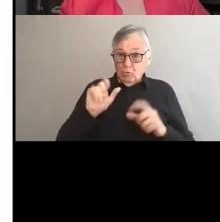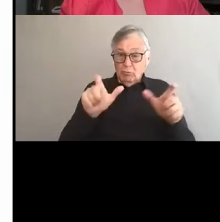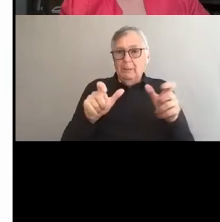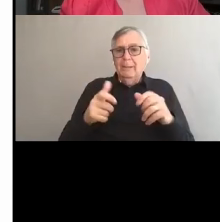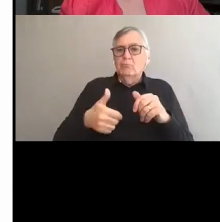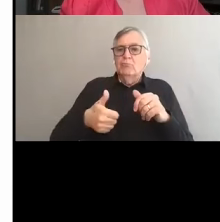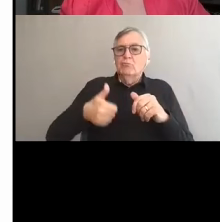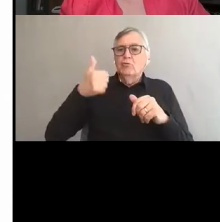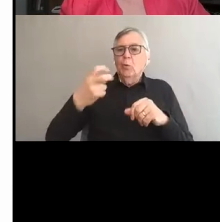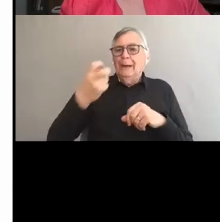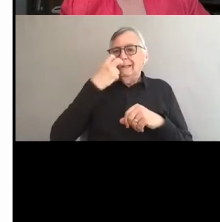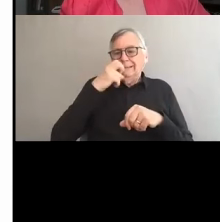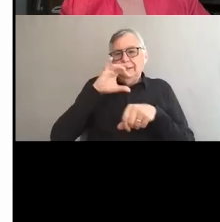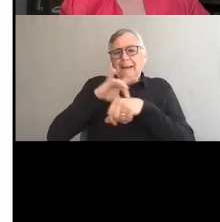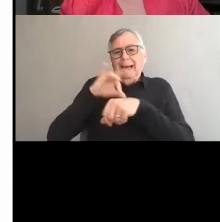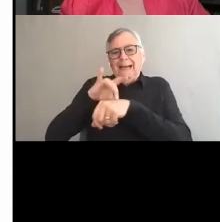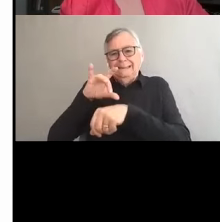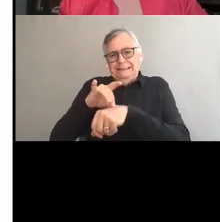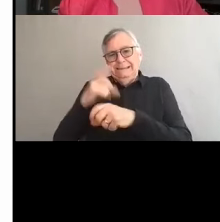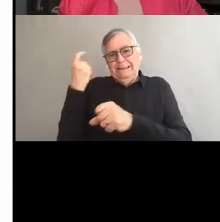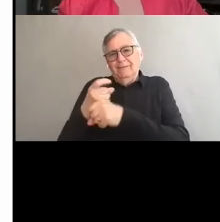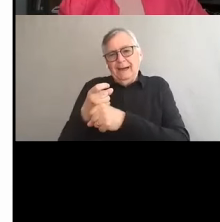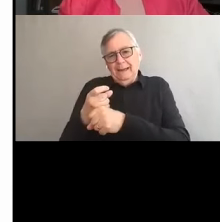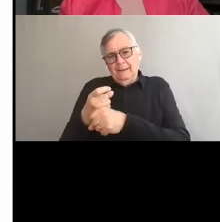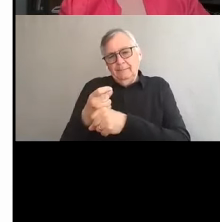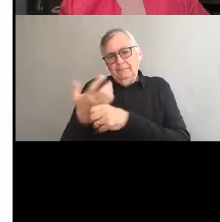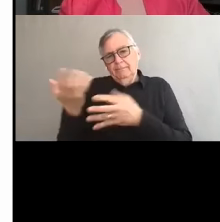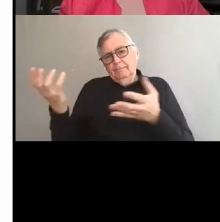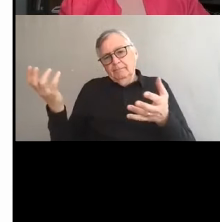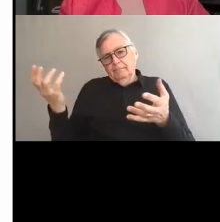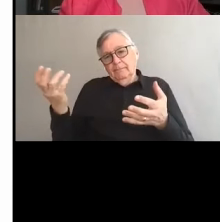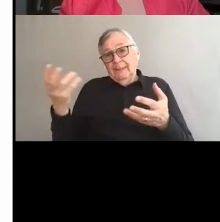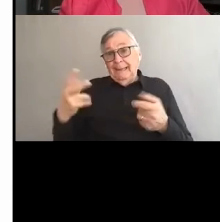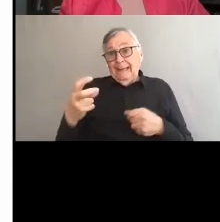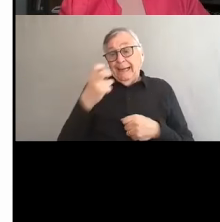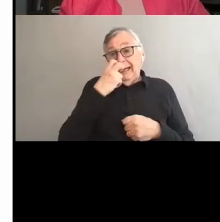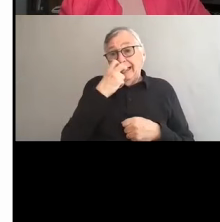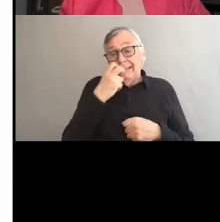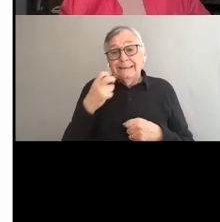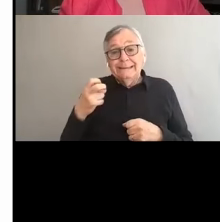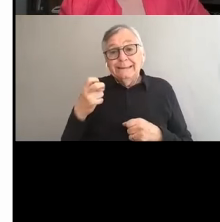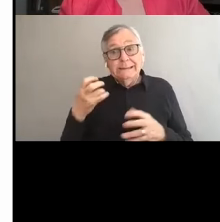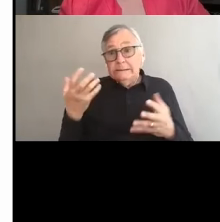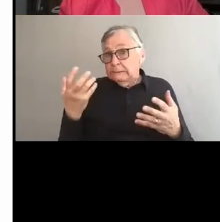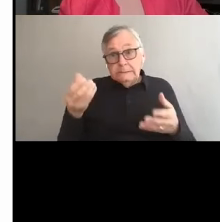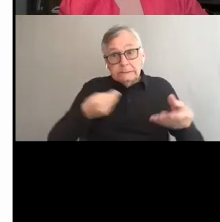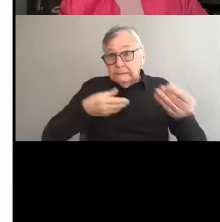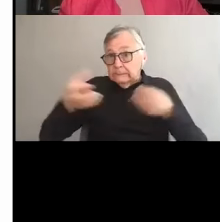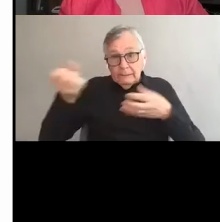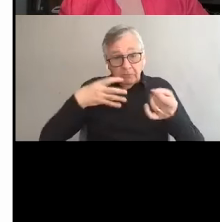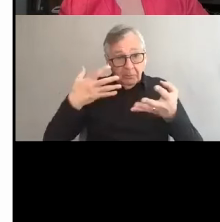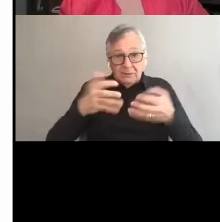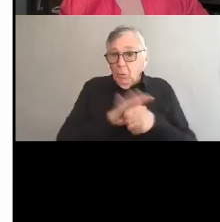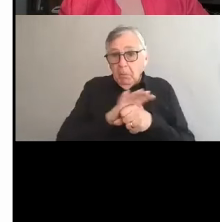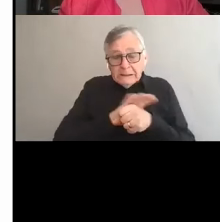plus haut risque de faire une maladie sévère. Donc, le risque étant donné qu'on n'a pas de données